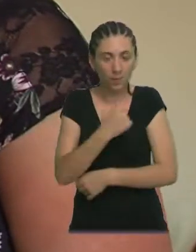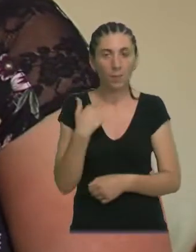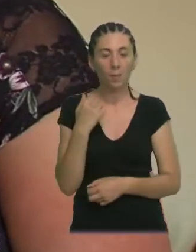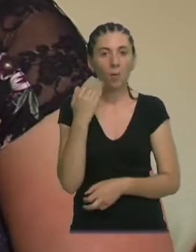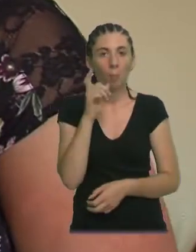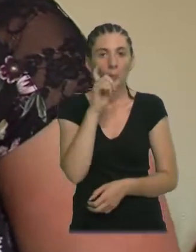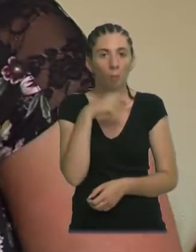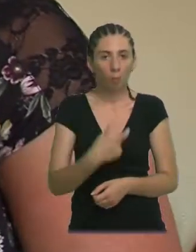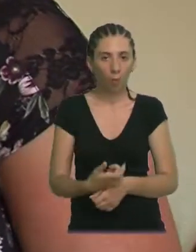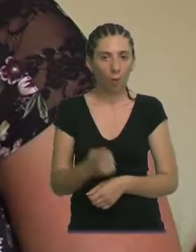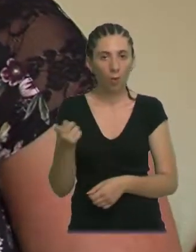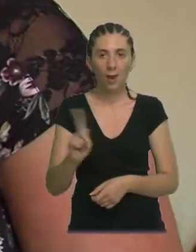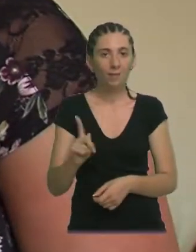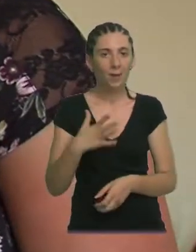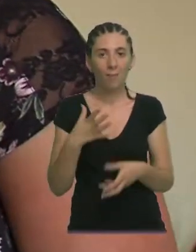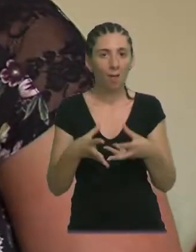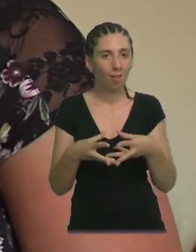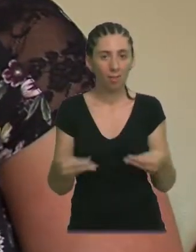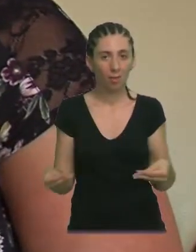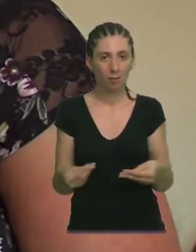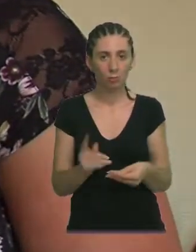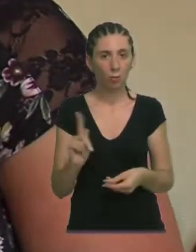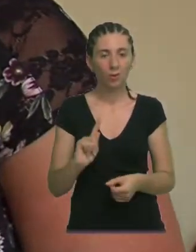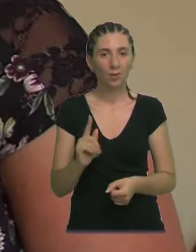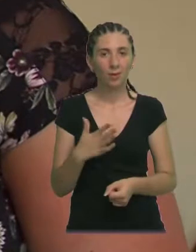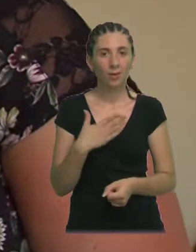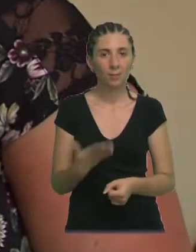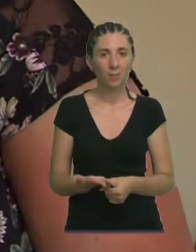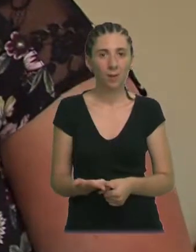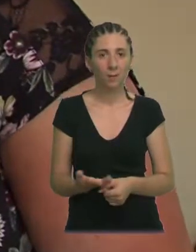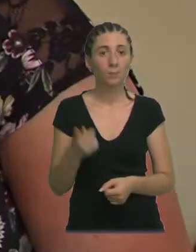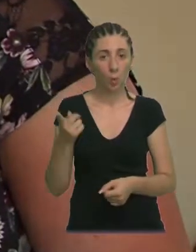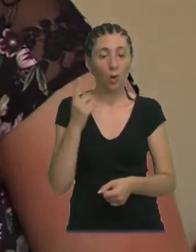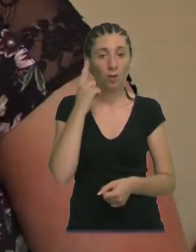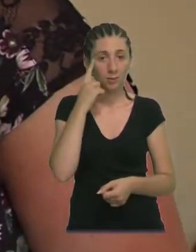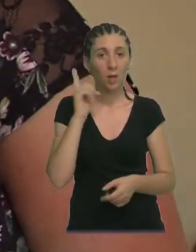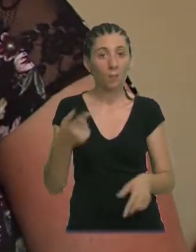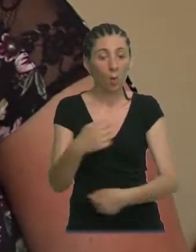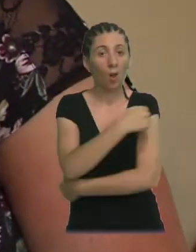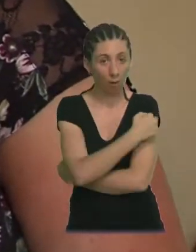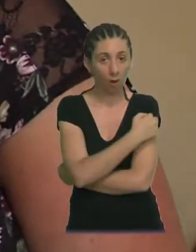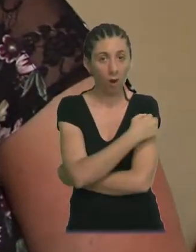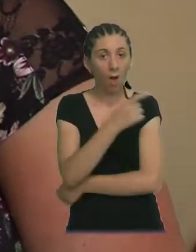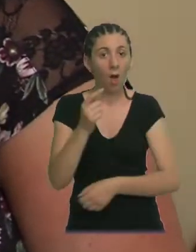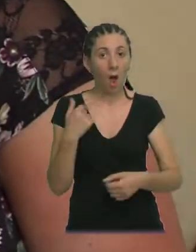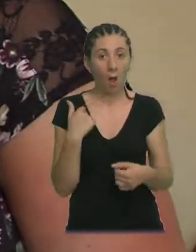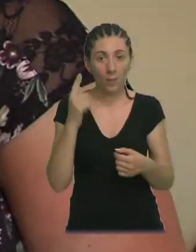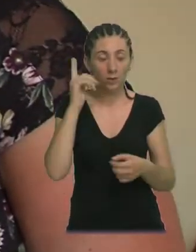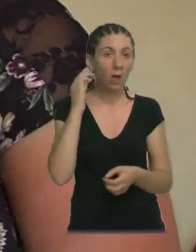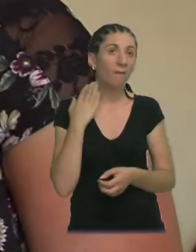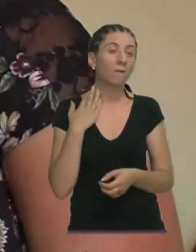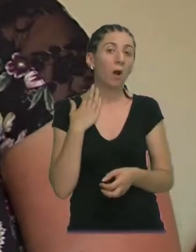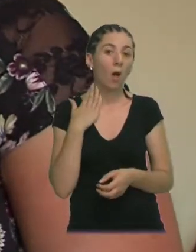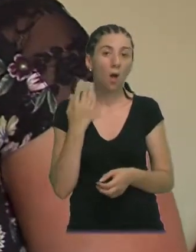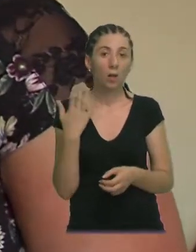znalo bolje. Ona nije imala nježnosti, ona nije imala... Ona je znala da se grli, ali nije znala, veli, meni znal